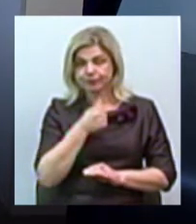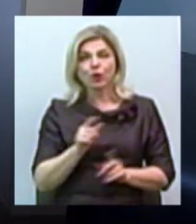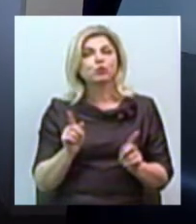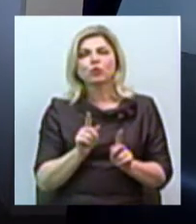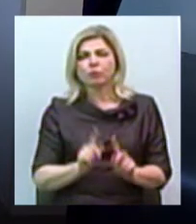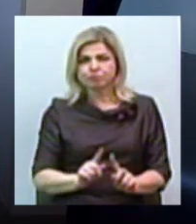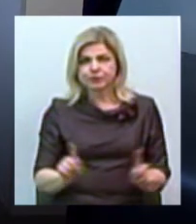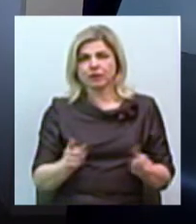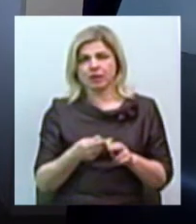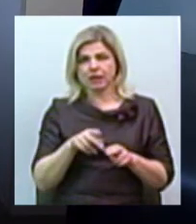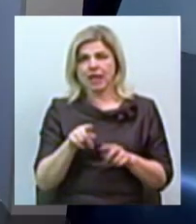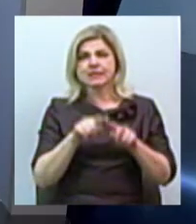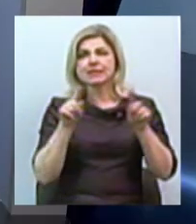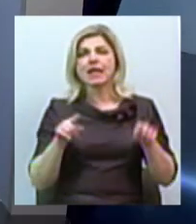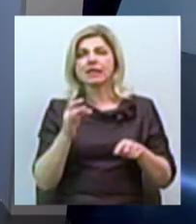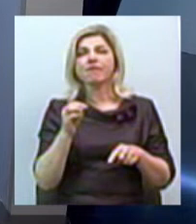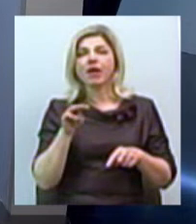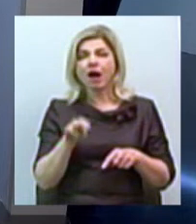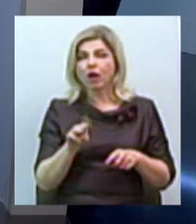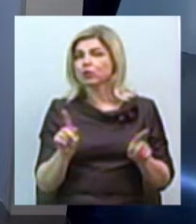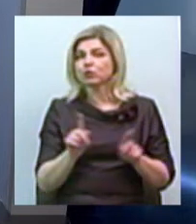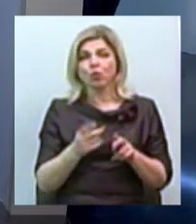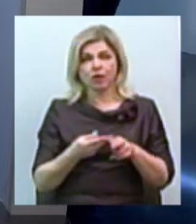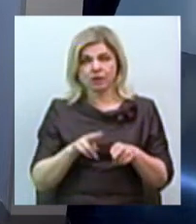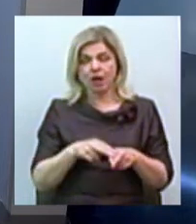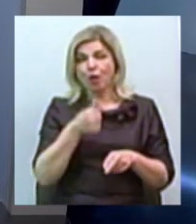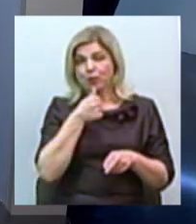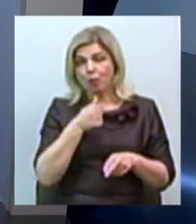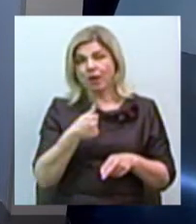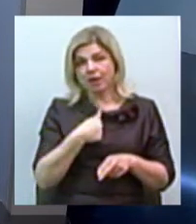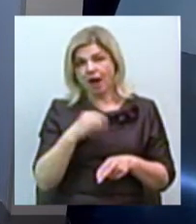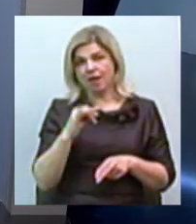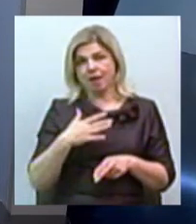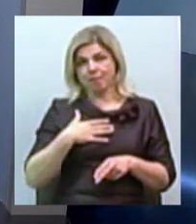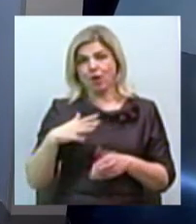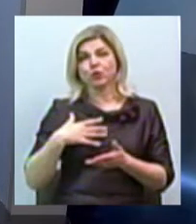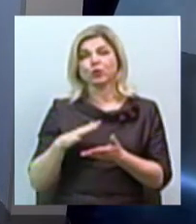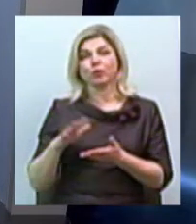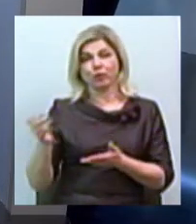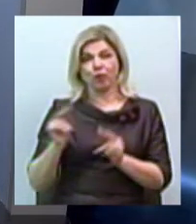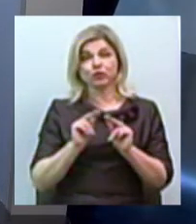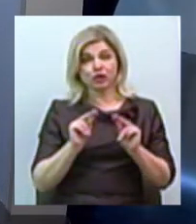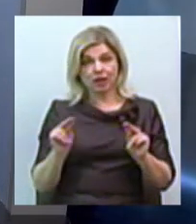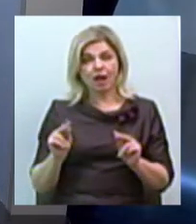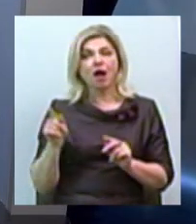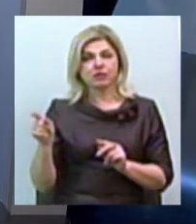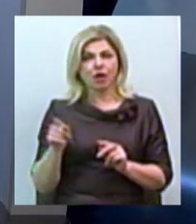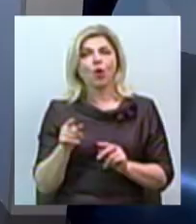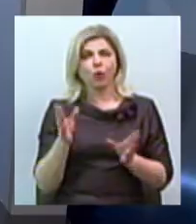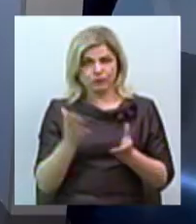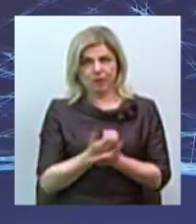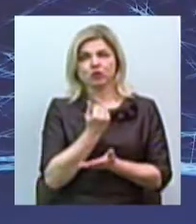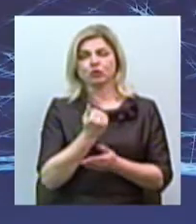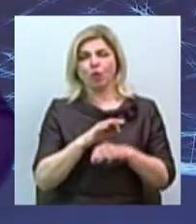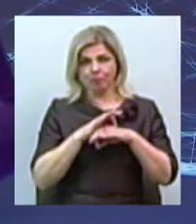особлива сертифікація, що це таке, ми зараз спробуємо я і пані Олена, яка успішно пройшла сертифікацію як вчитель безпосередньо, ми